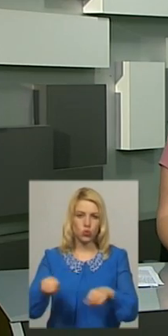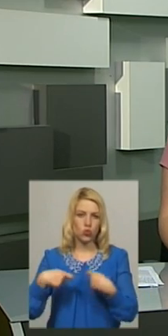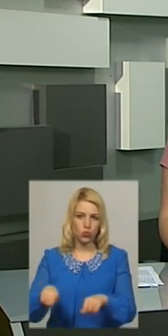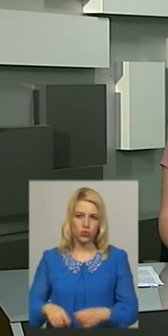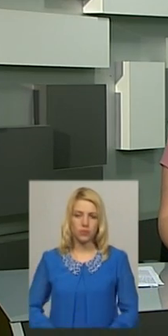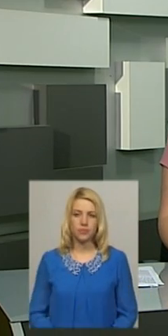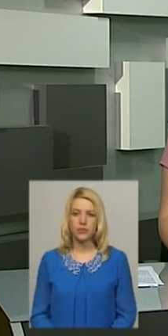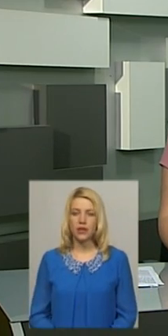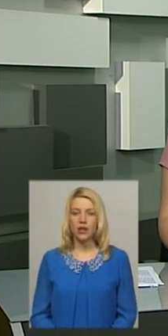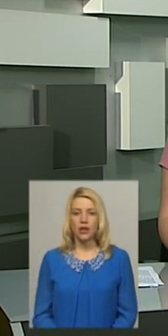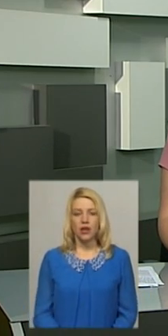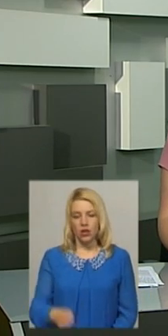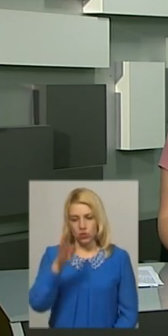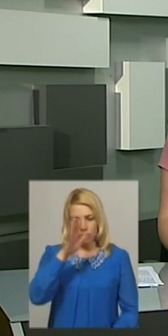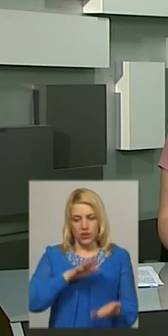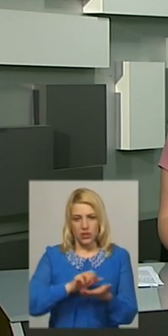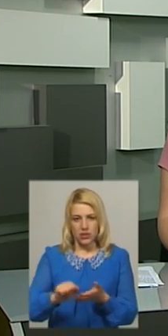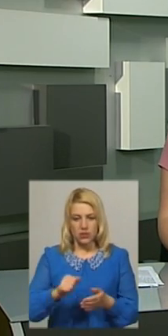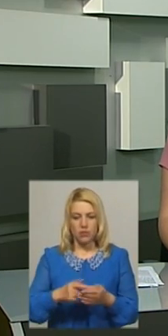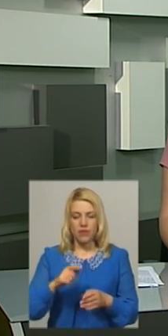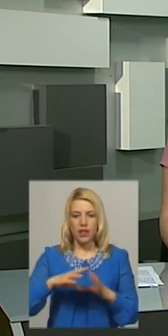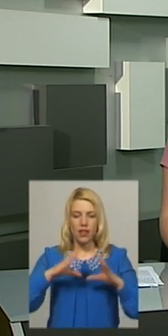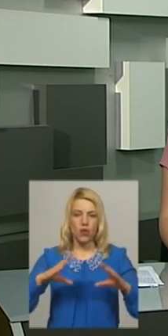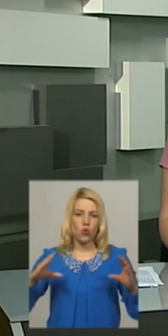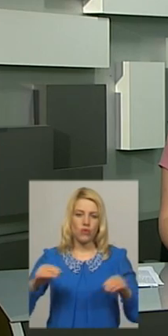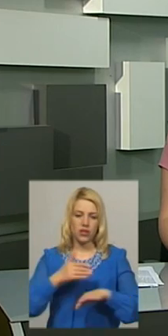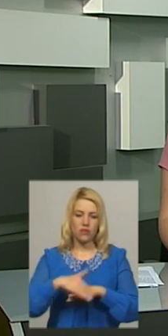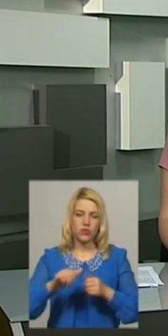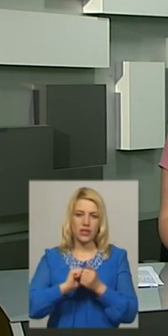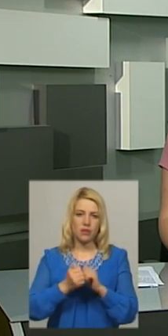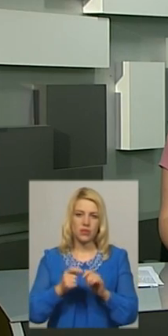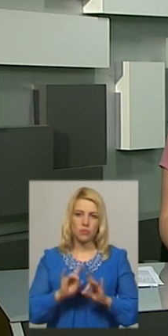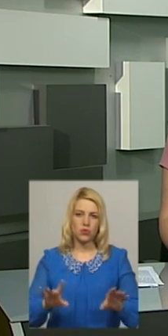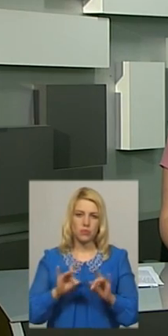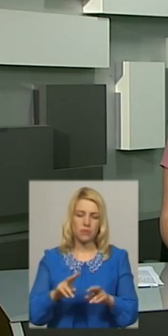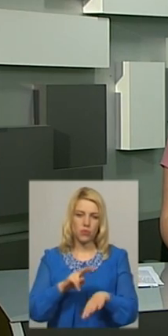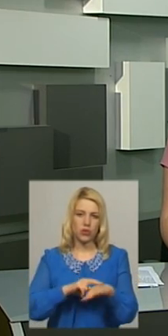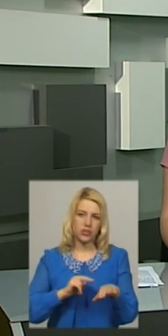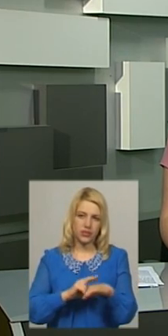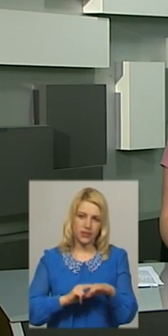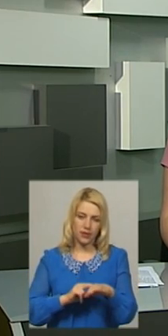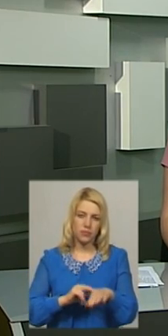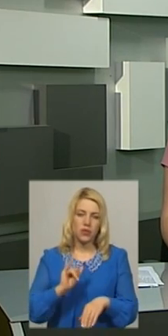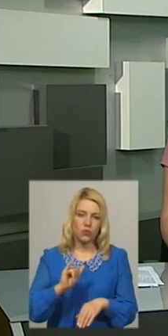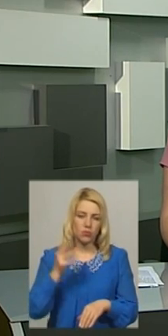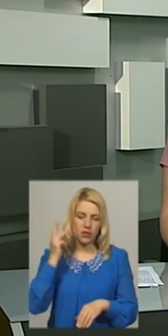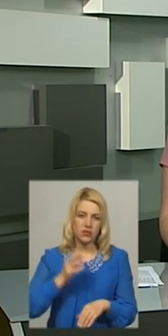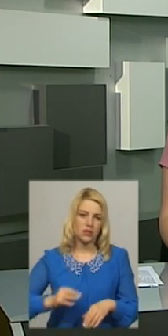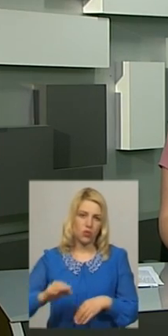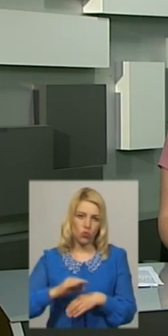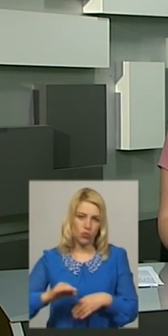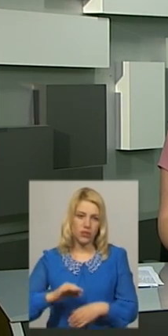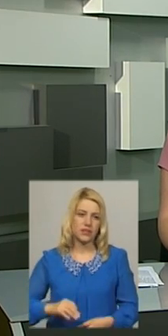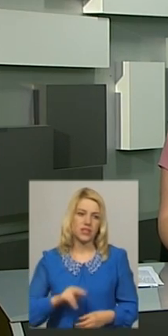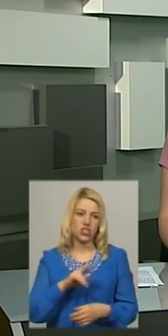Чоловіка збив легковик на вулиці Кам'янецькій у Хмельницькому. Про це розповіла старший інспектор прес-служби управління патрульної поліції в Хмельницькій області